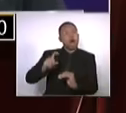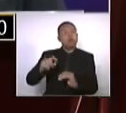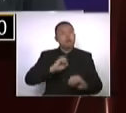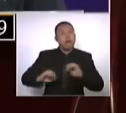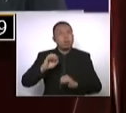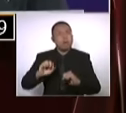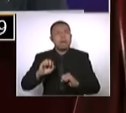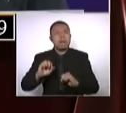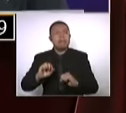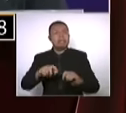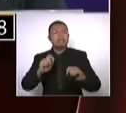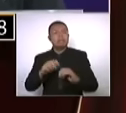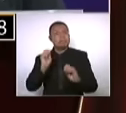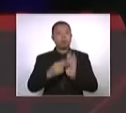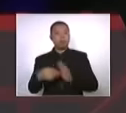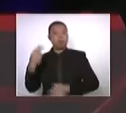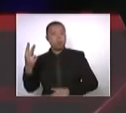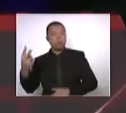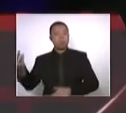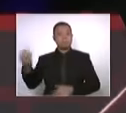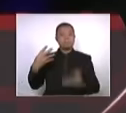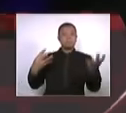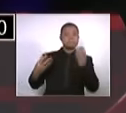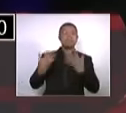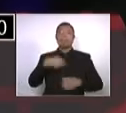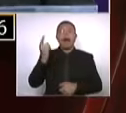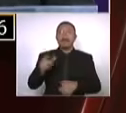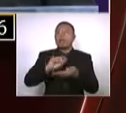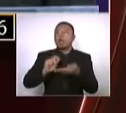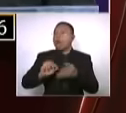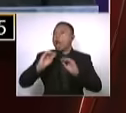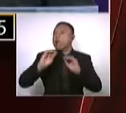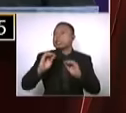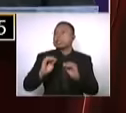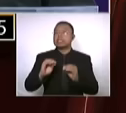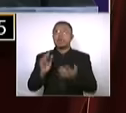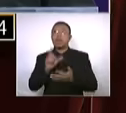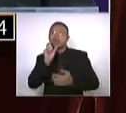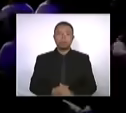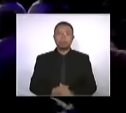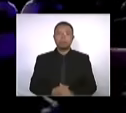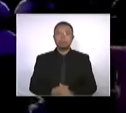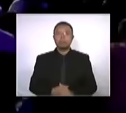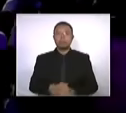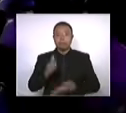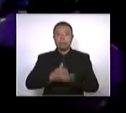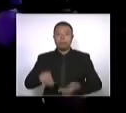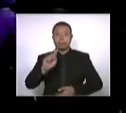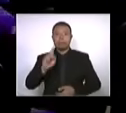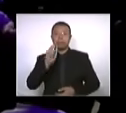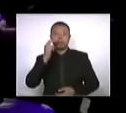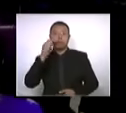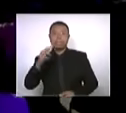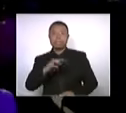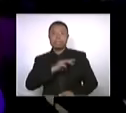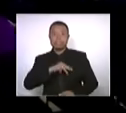dari apa yang dia kerjakan gagasannya dan seterusseterusnya dan tidak boleh kita hanya mengambil satu Spot waktu tertentu dan kita